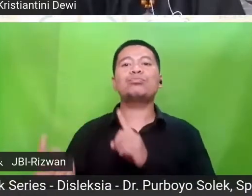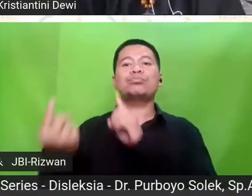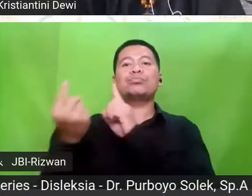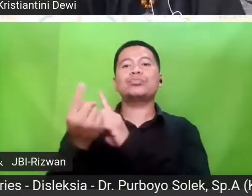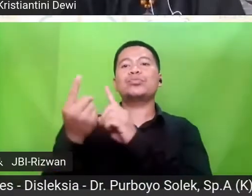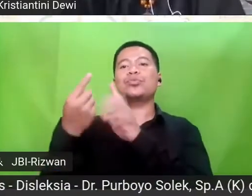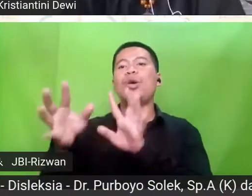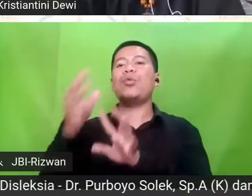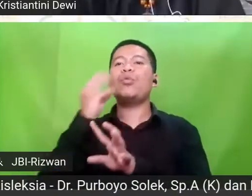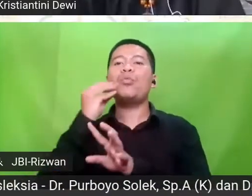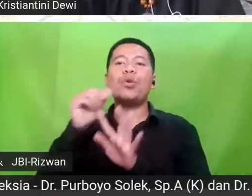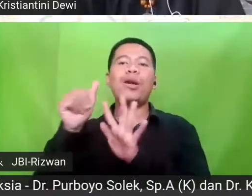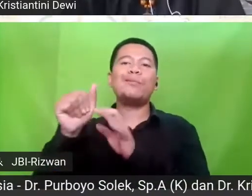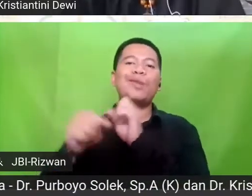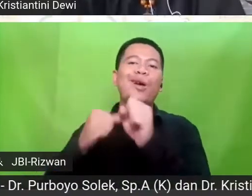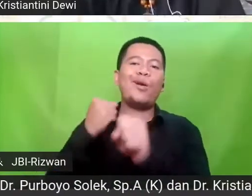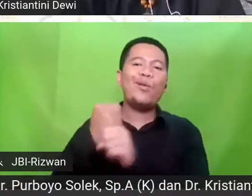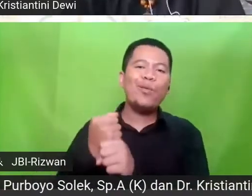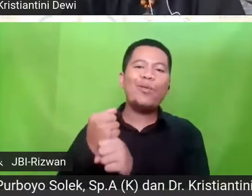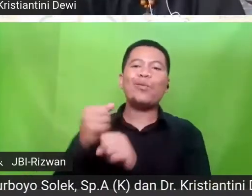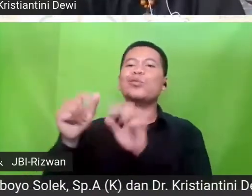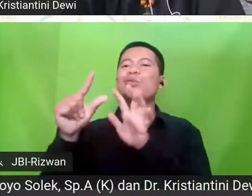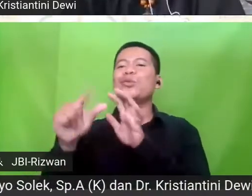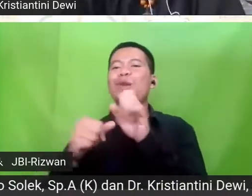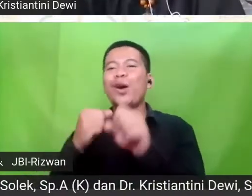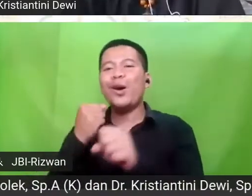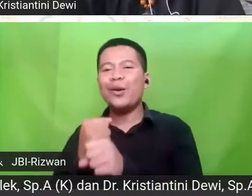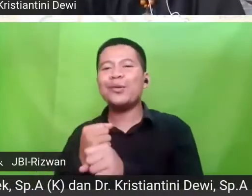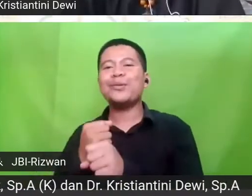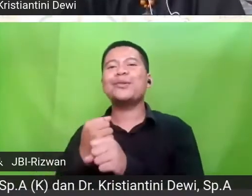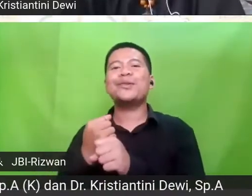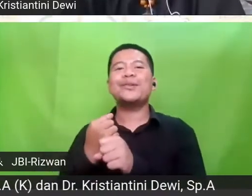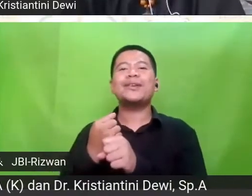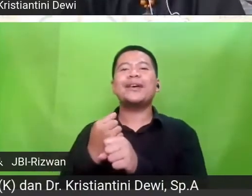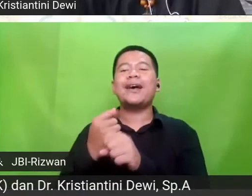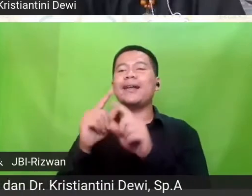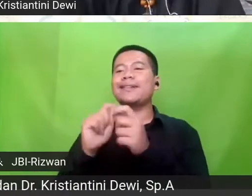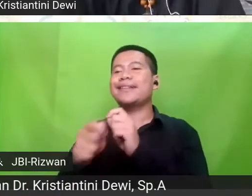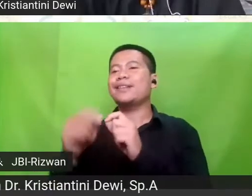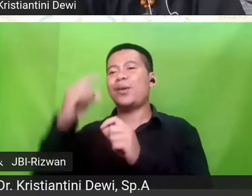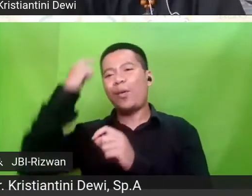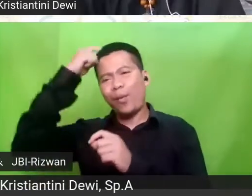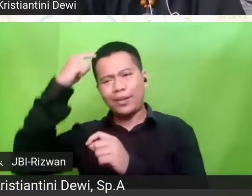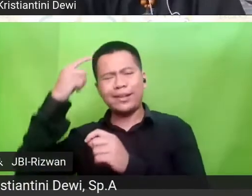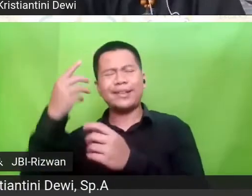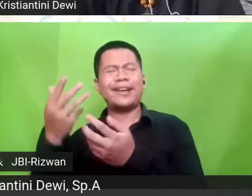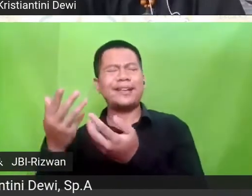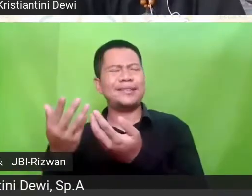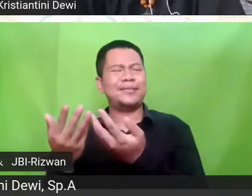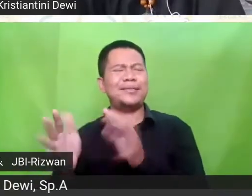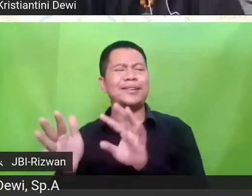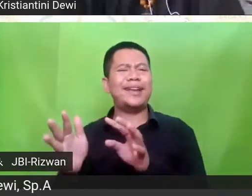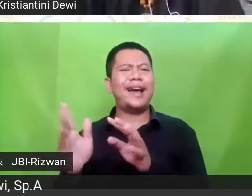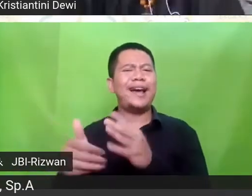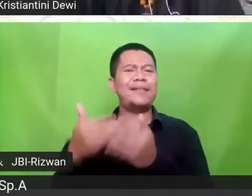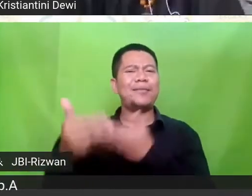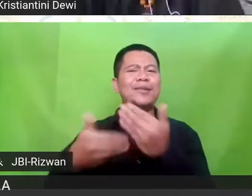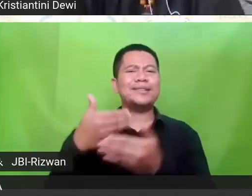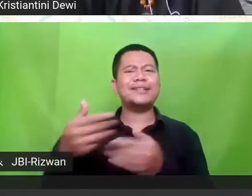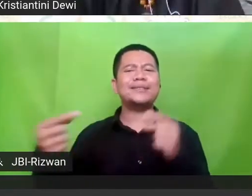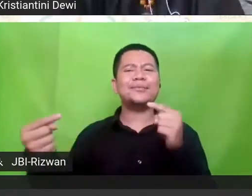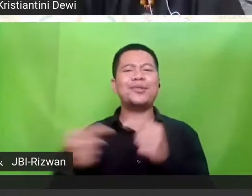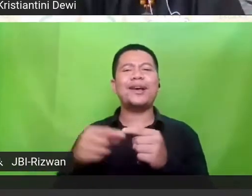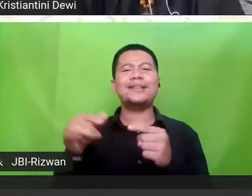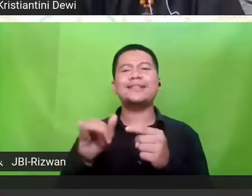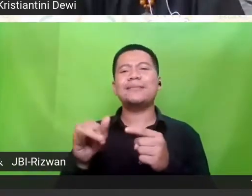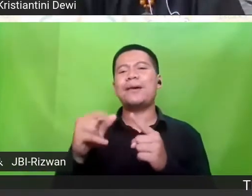6 tahun, 7 tahun, maturitas otaknya sudah terjadi. Proses yang berkaitan dengan kemudian